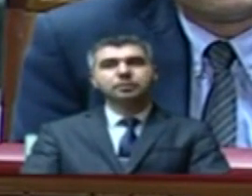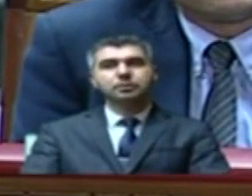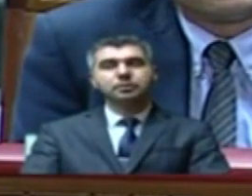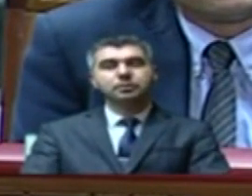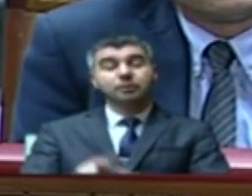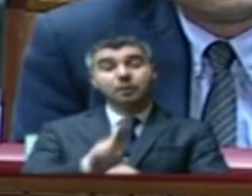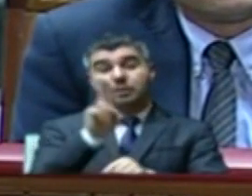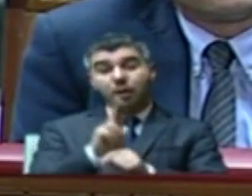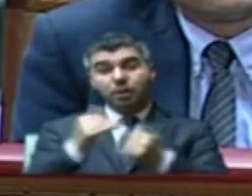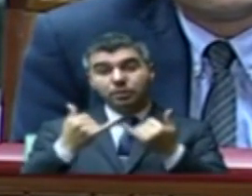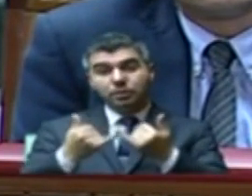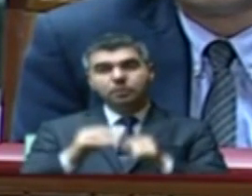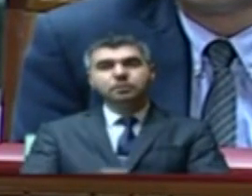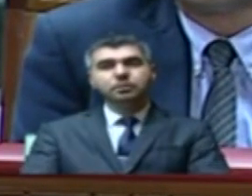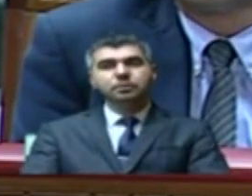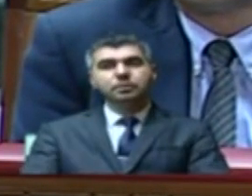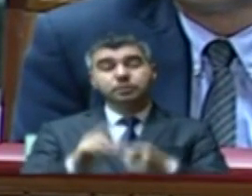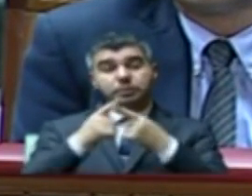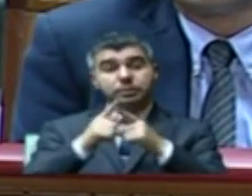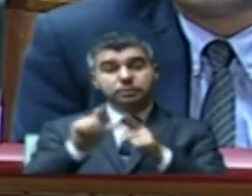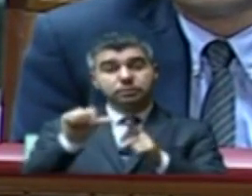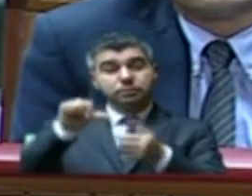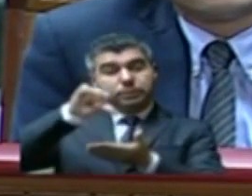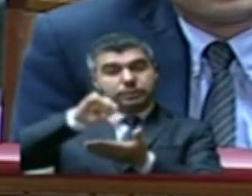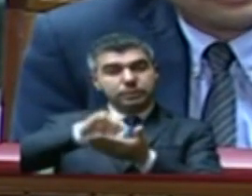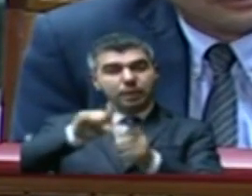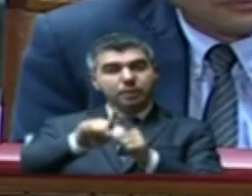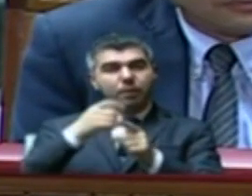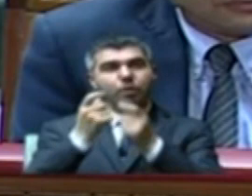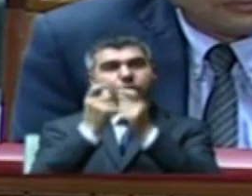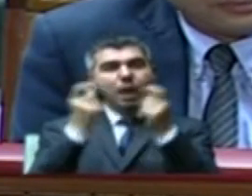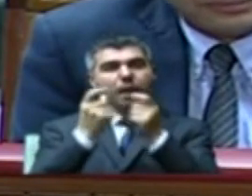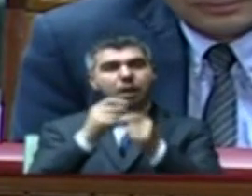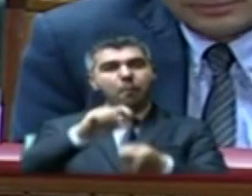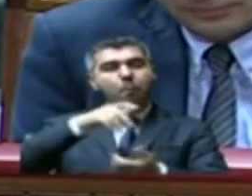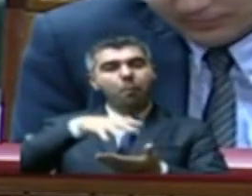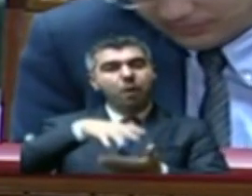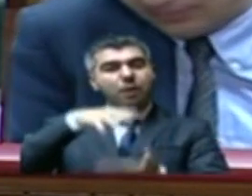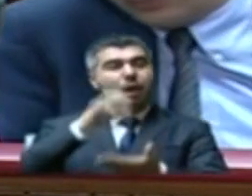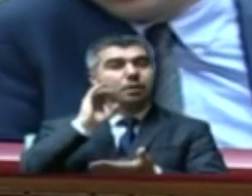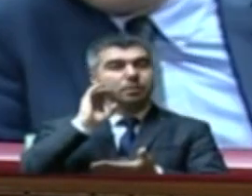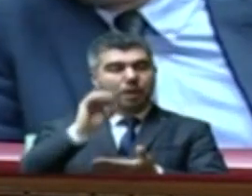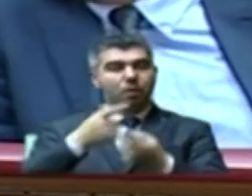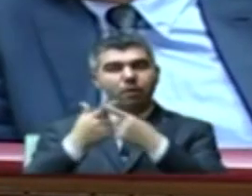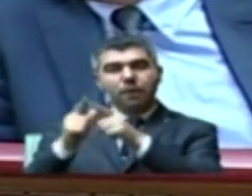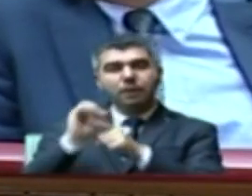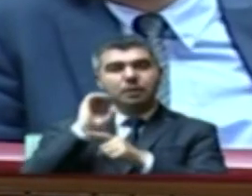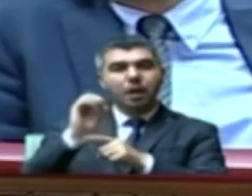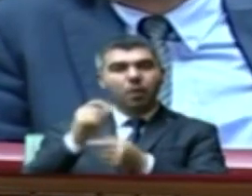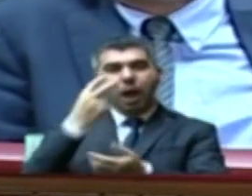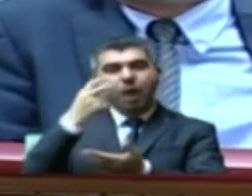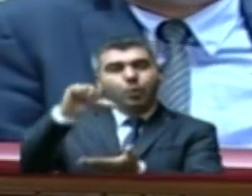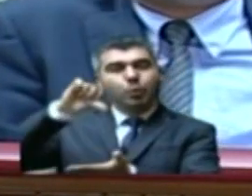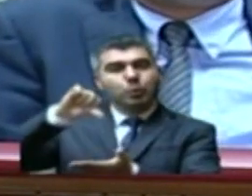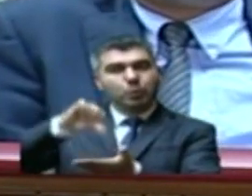موضوع سؤالنا اليوم يرتبط بالمحطة الحرارية لمدينة العيون المتواجدة بالمدخل الغربي